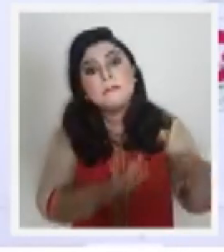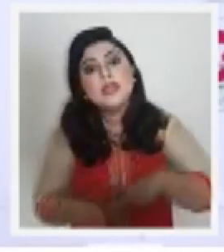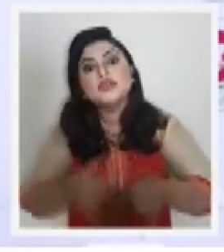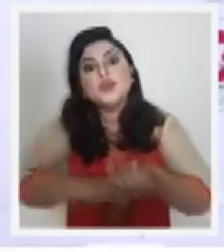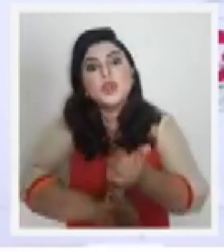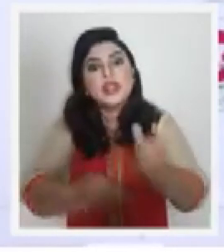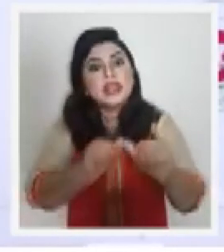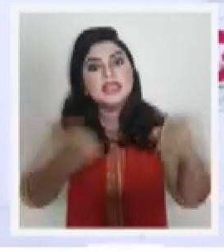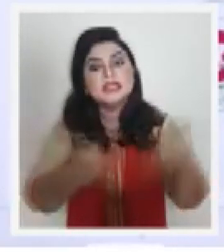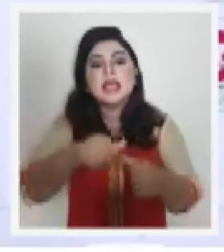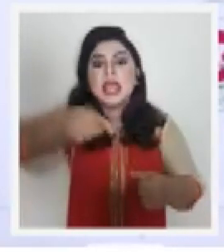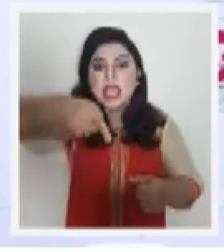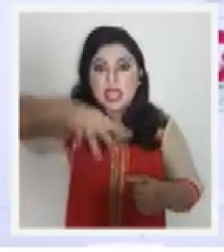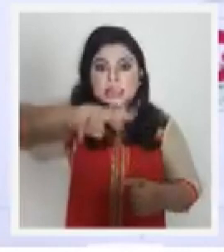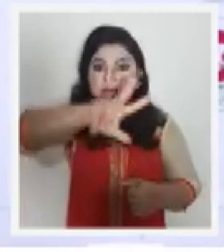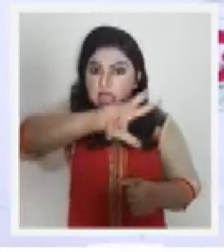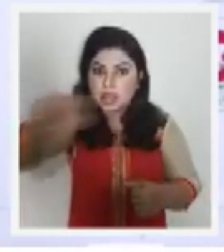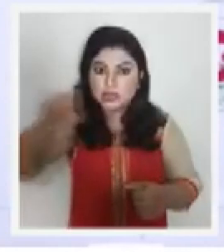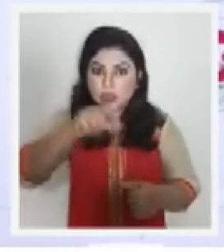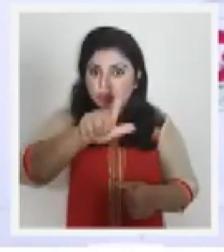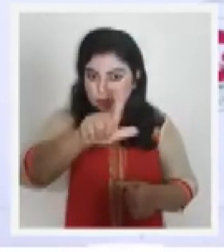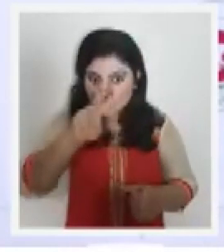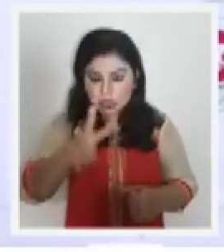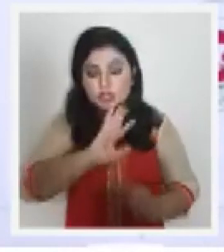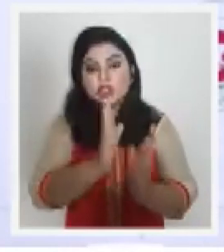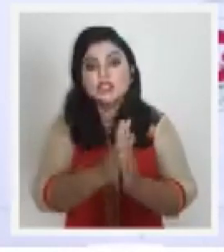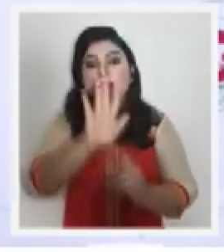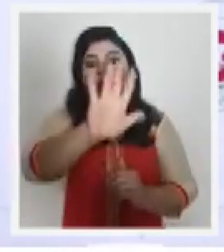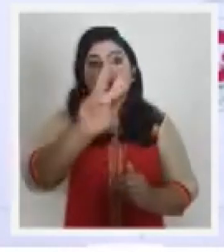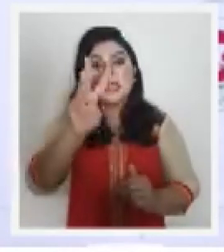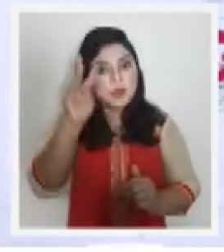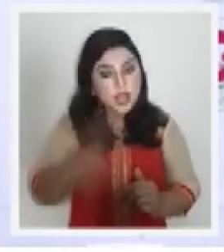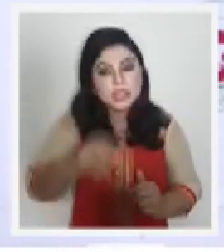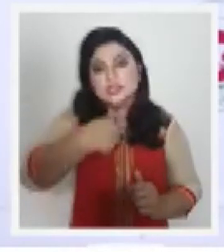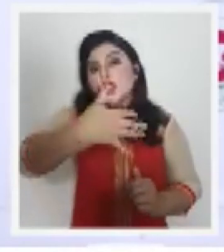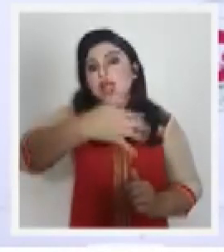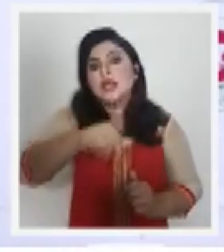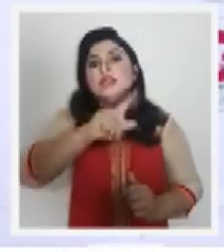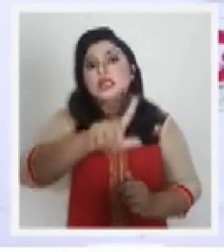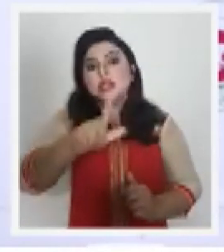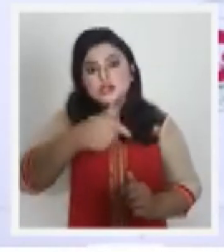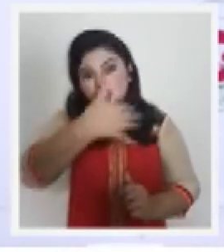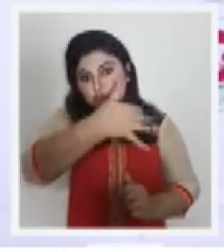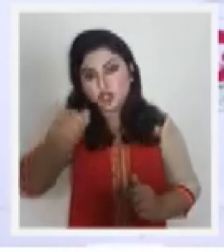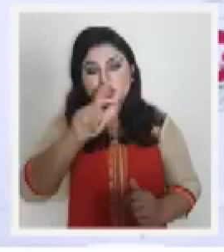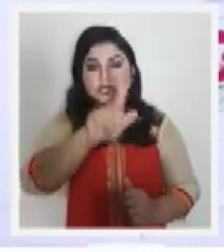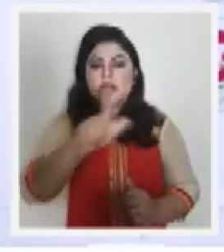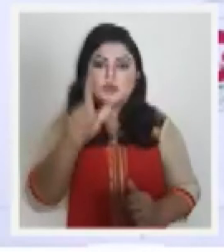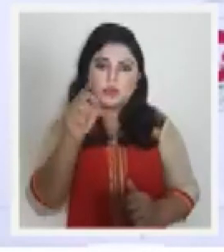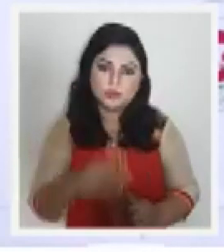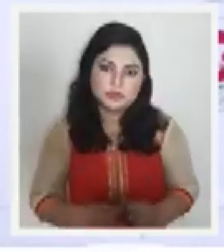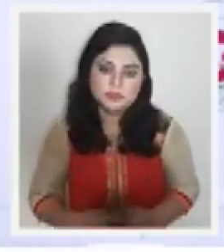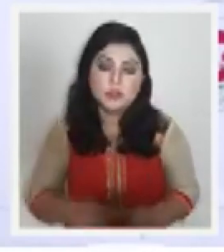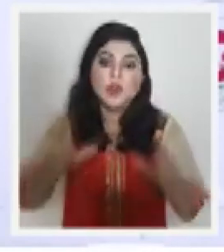26,32,773 জন। দক্ষিণ পূর্ব এশিয়ায় 24 ঘন্টায় মৃত্যুবরণ করেছেন 1,108 জন। এ পর্যন্ত মৃত্যুবরণ করেছেন